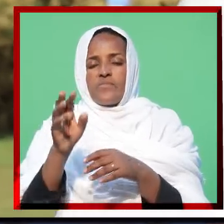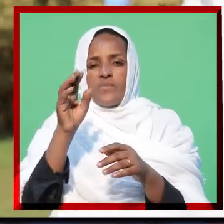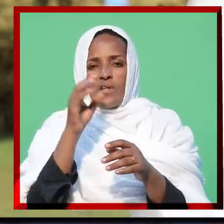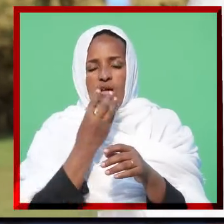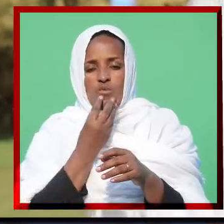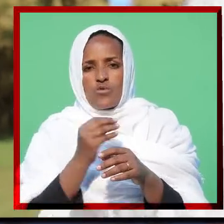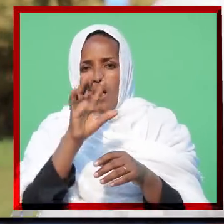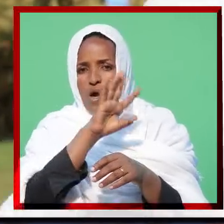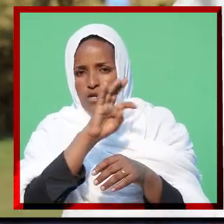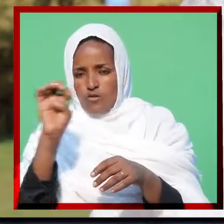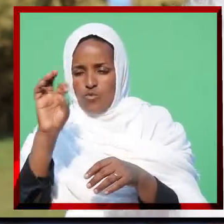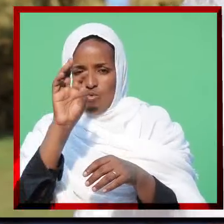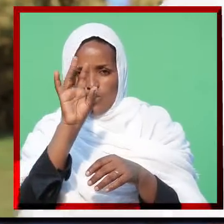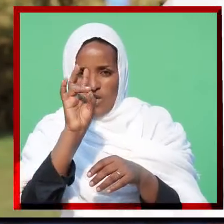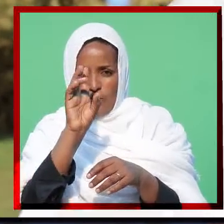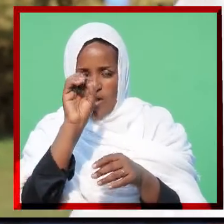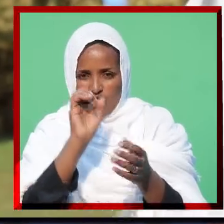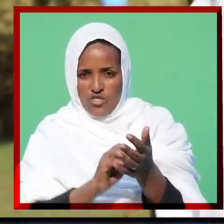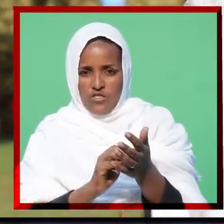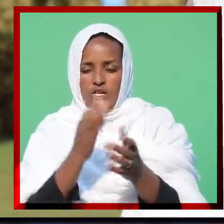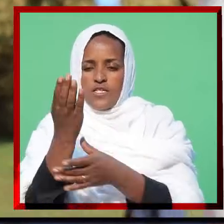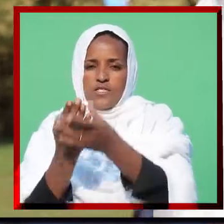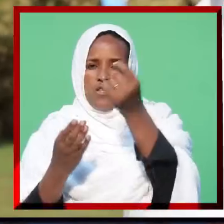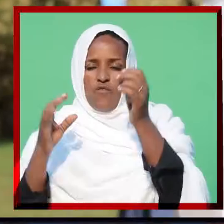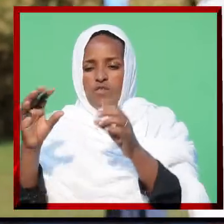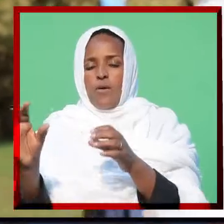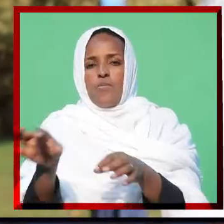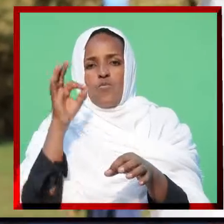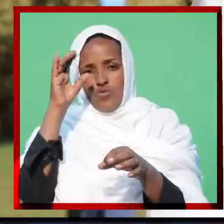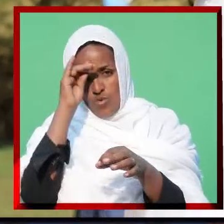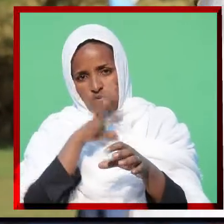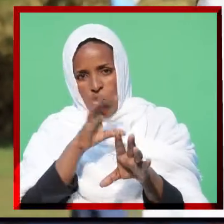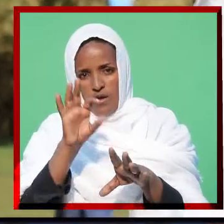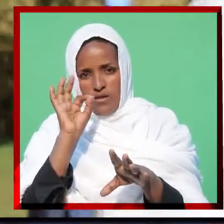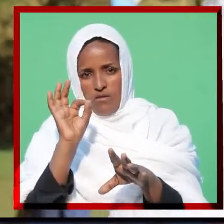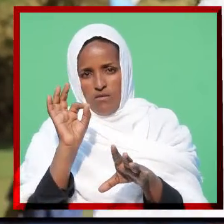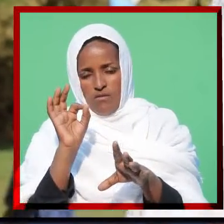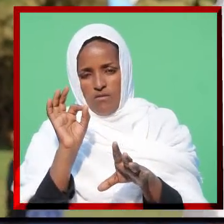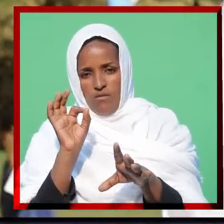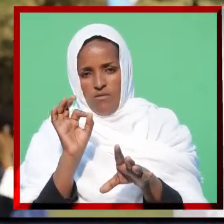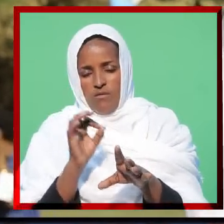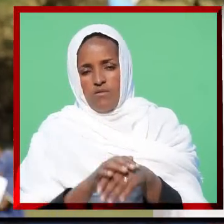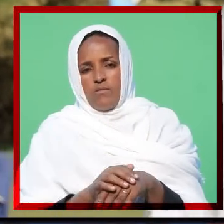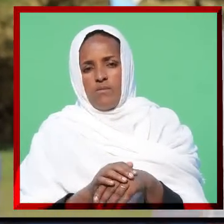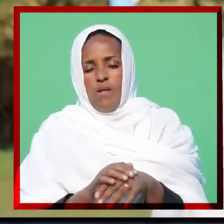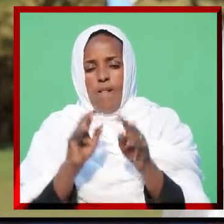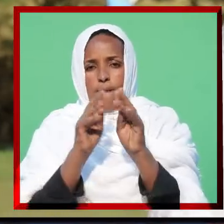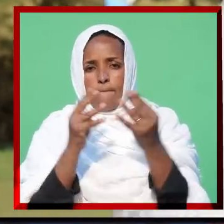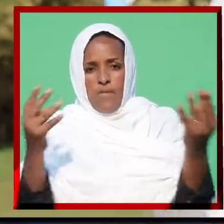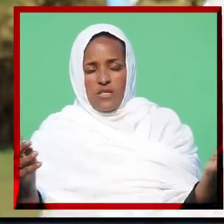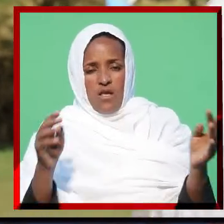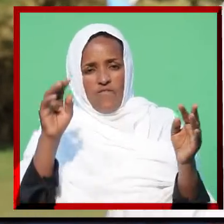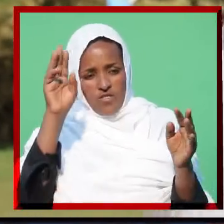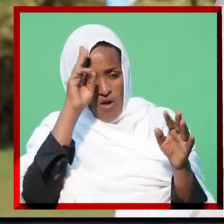ከይሁዳም 470 ሺህ ሰይፍ የሚበዙ ሰዎች አገኘ እዩ ክርስቲያኖች መጽሐፈ